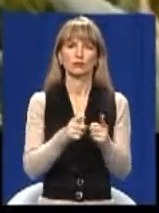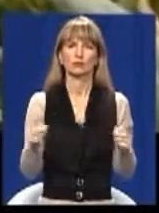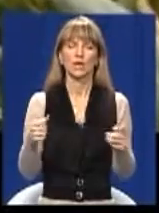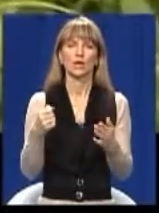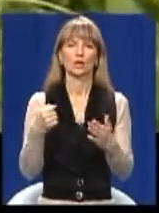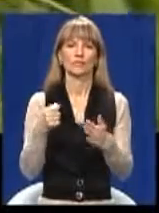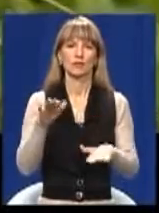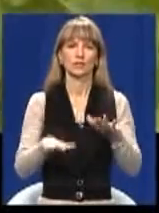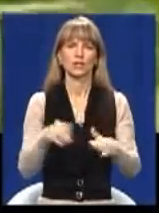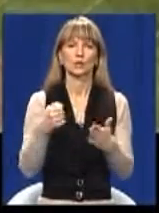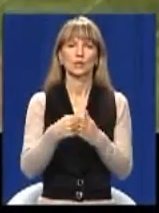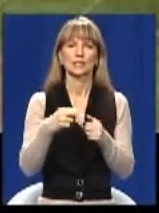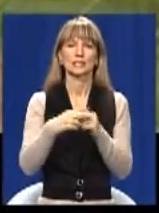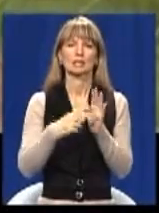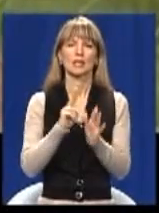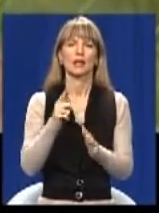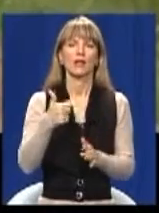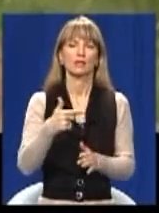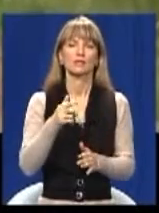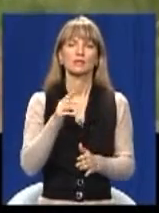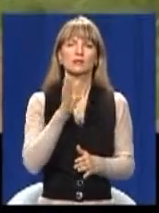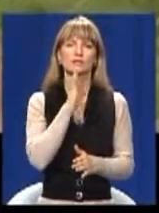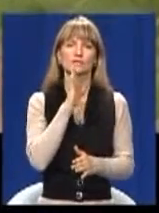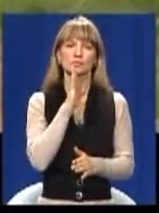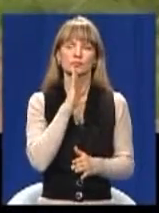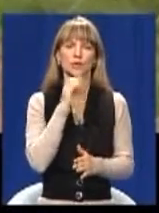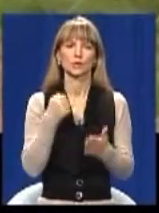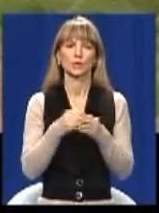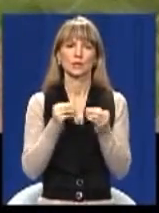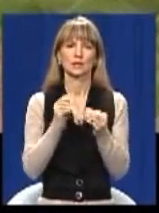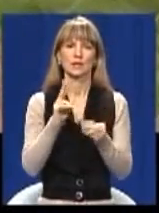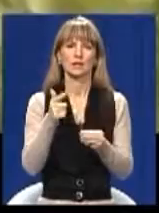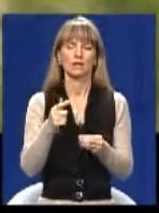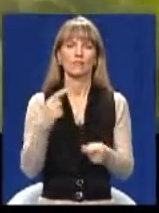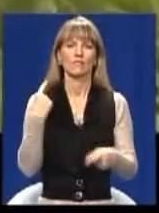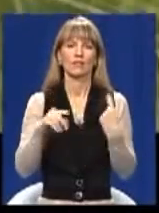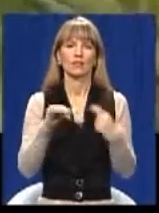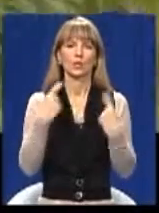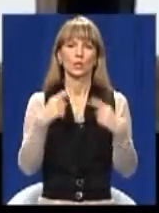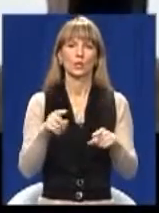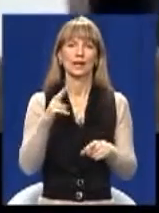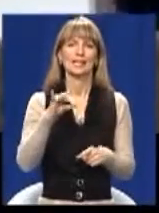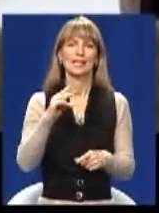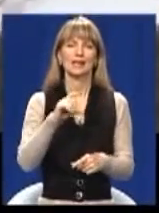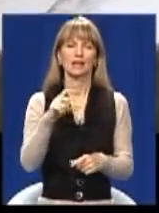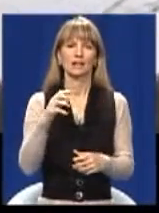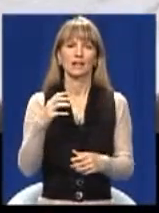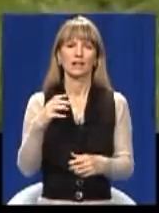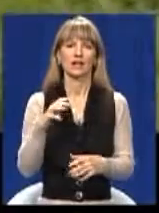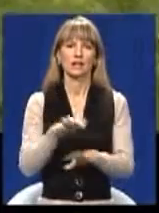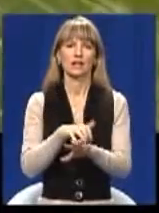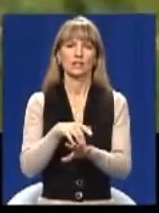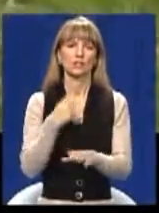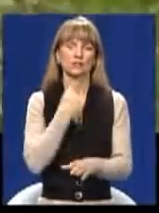17 кілограмів. Самки зазвичай важать до 10 кілограмів. На відміну від більшості напівдиких кішок, сафарі досить рідко схильні